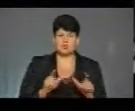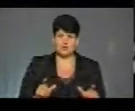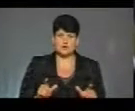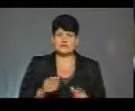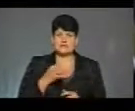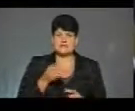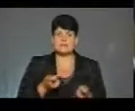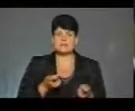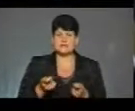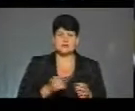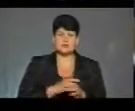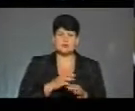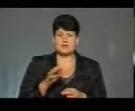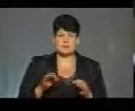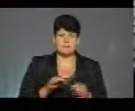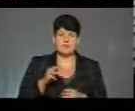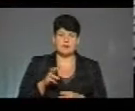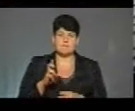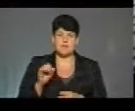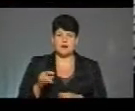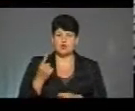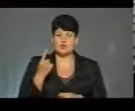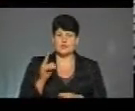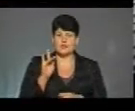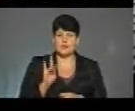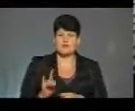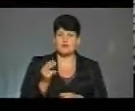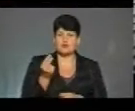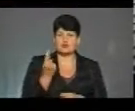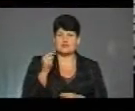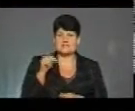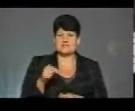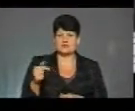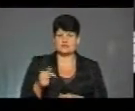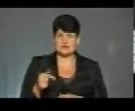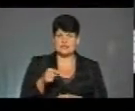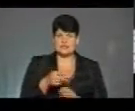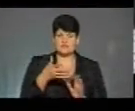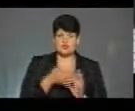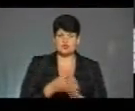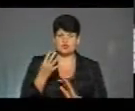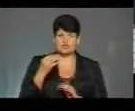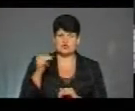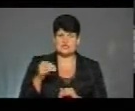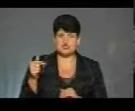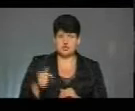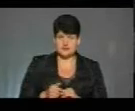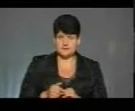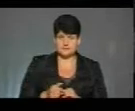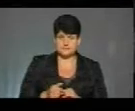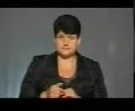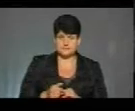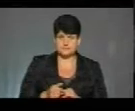Повідомила адміністратор проєкту Марія Балака. Одна лавка коштує 1000 гривень. На них було витрачено 40 тисяч гривень.